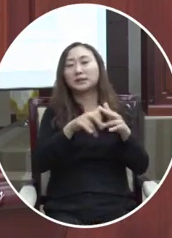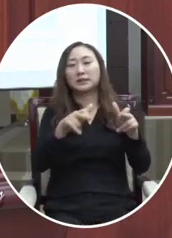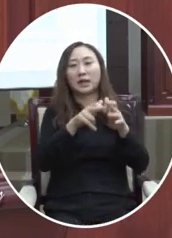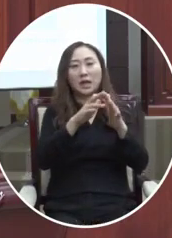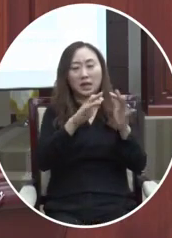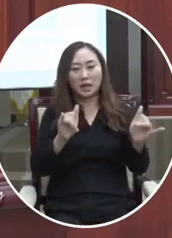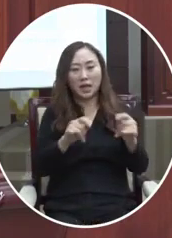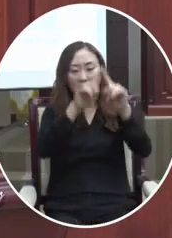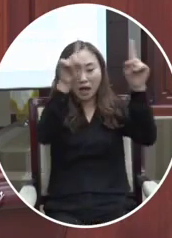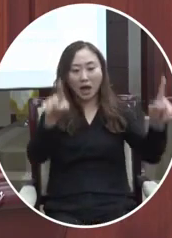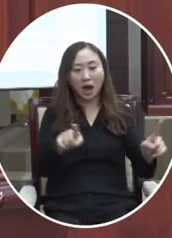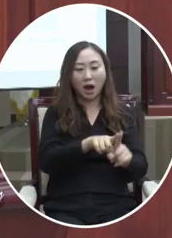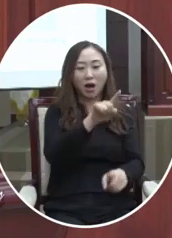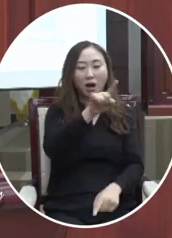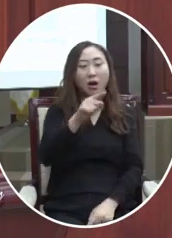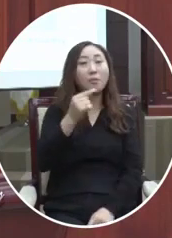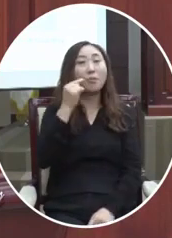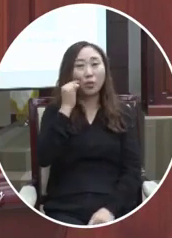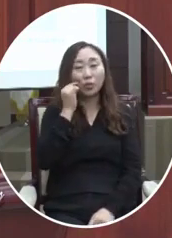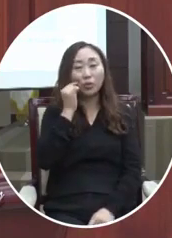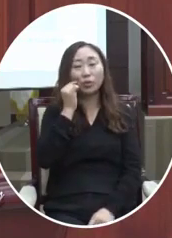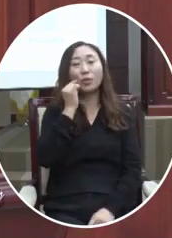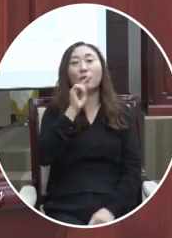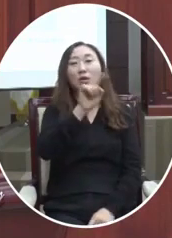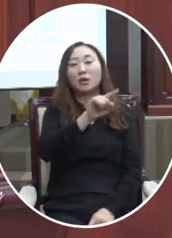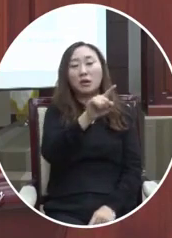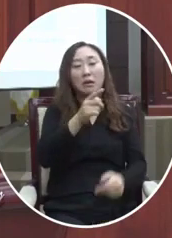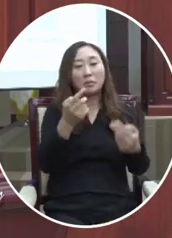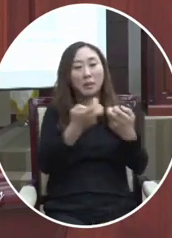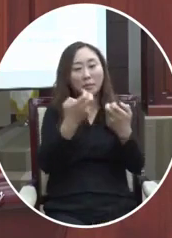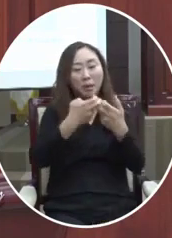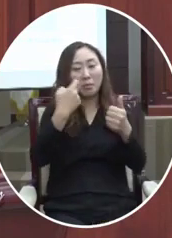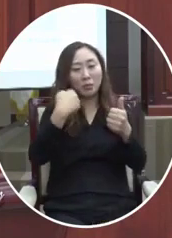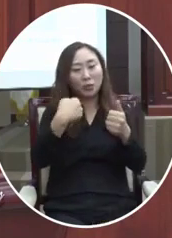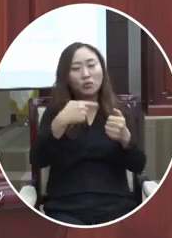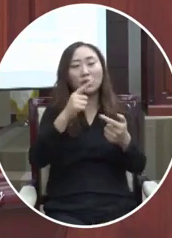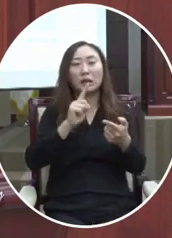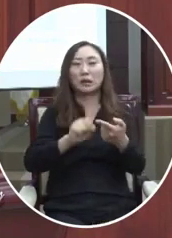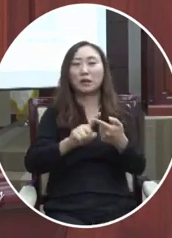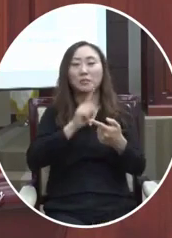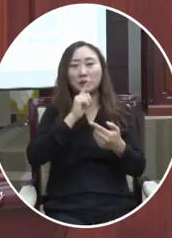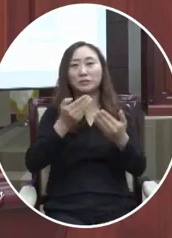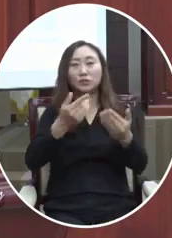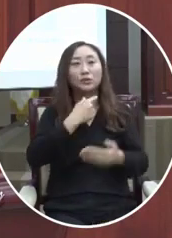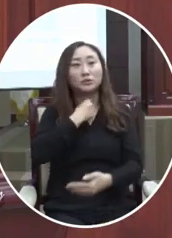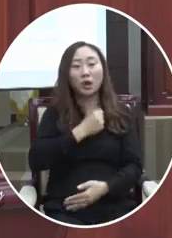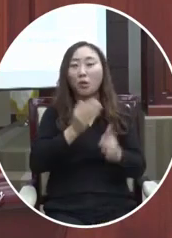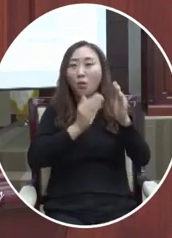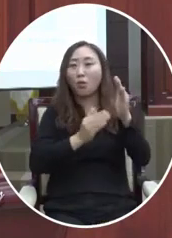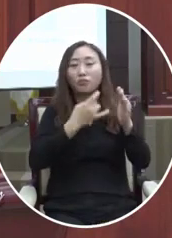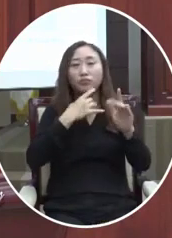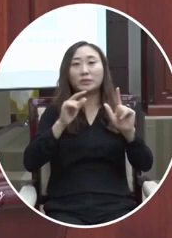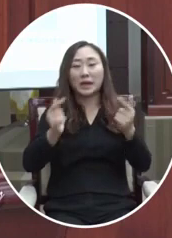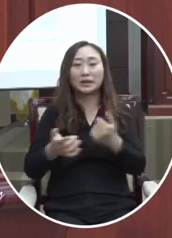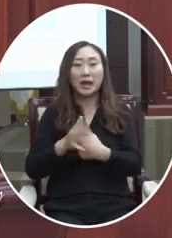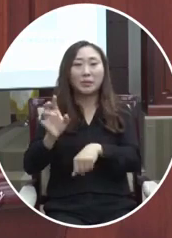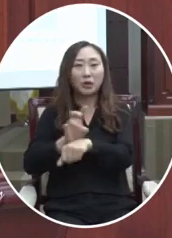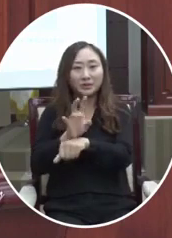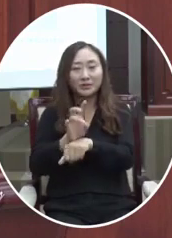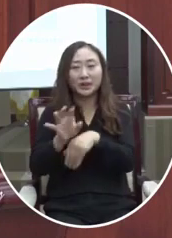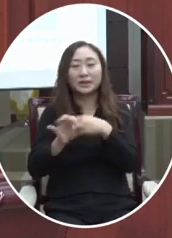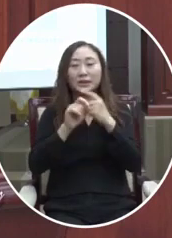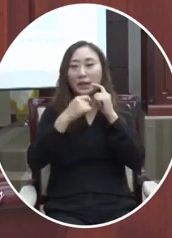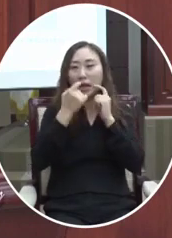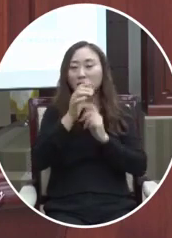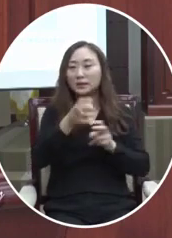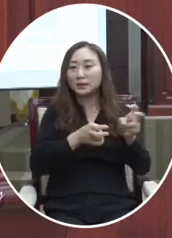키오스크 물리적인 접근의 어려움과 이용 방법 지원에 대해 말씀드리고자 합니다. 공공장소뿐만 아니라 편의점,